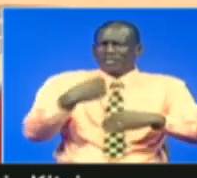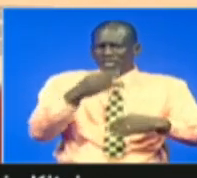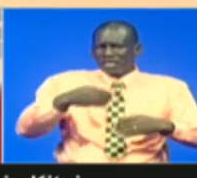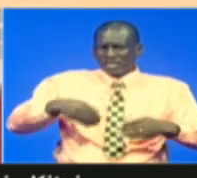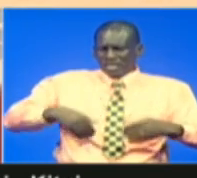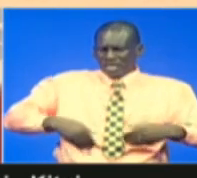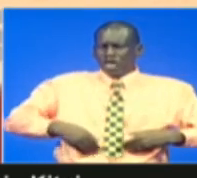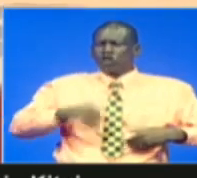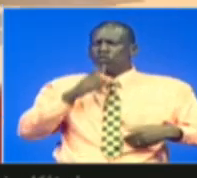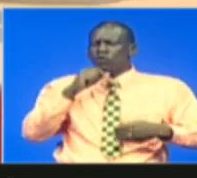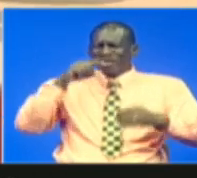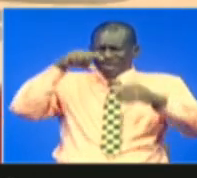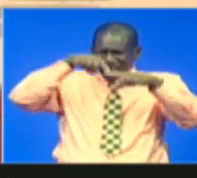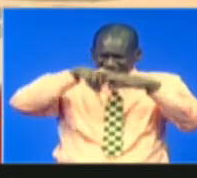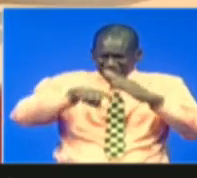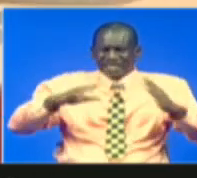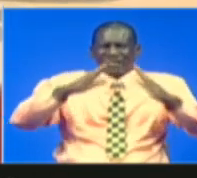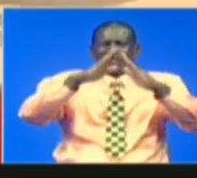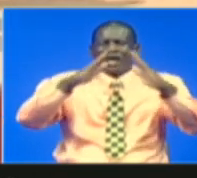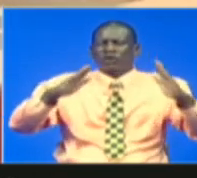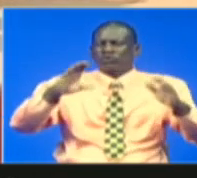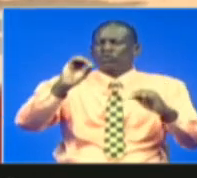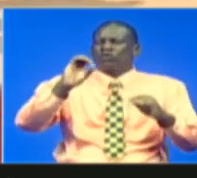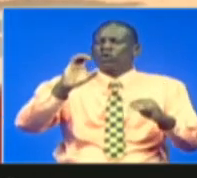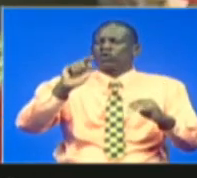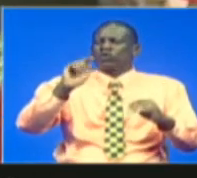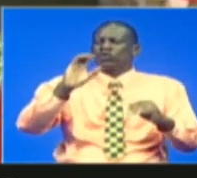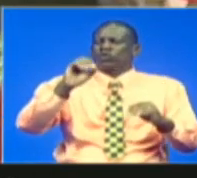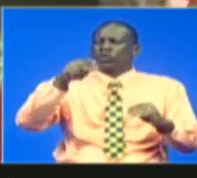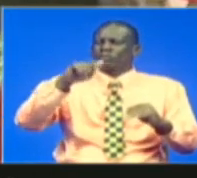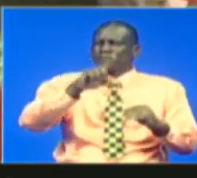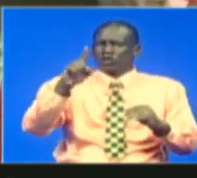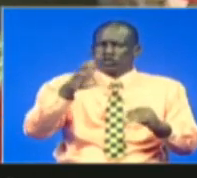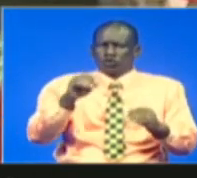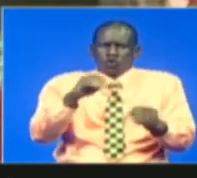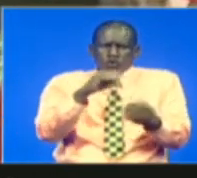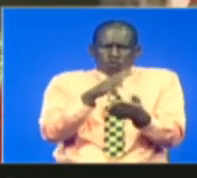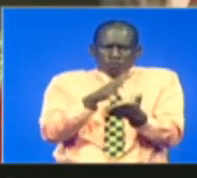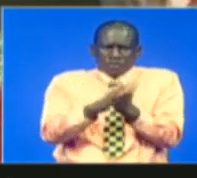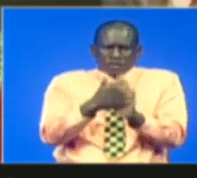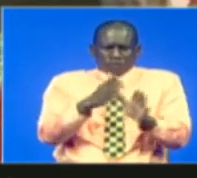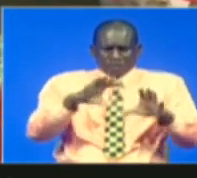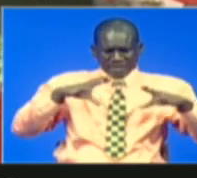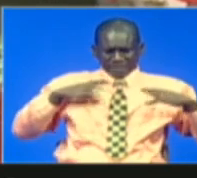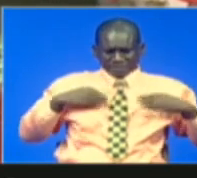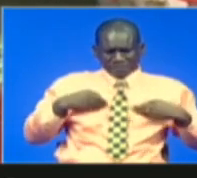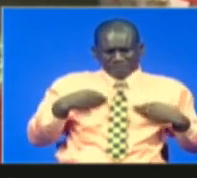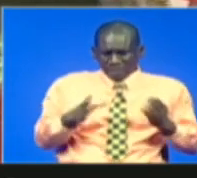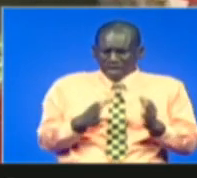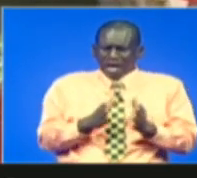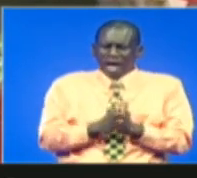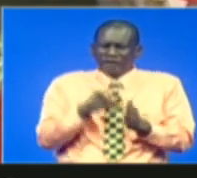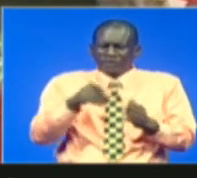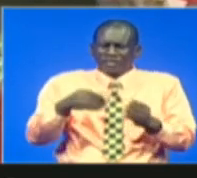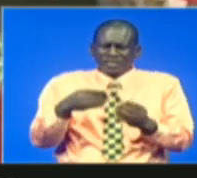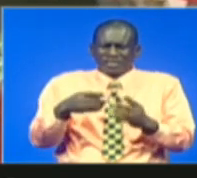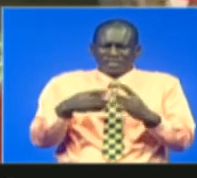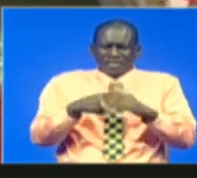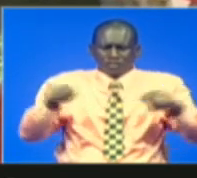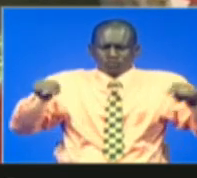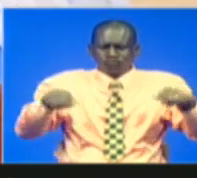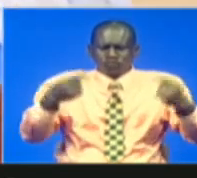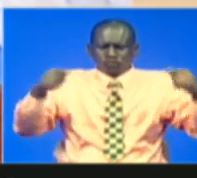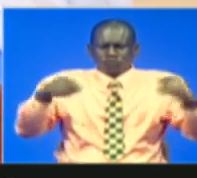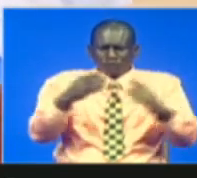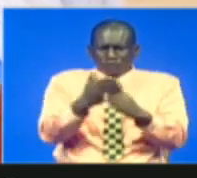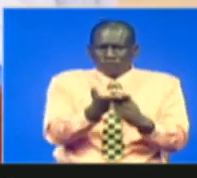huyu aliingia nyumbani kwa Octopizzo bila idhini mpaka chumbani, jambo lililoibua ugomvi na mvutano kati